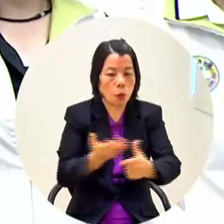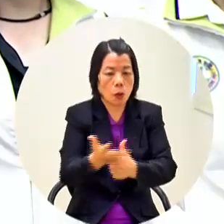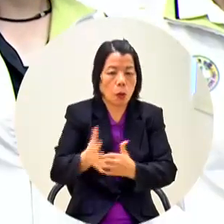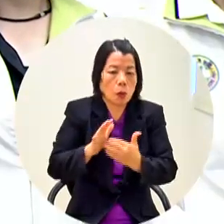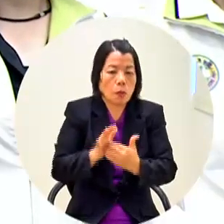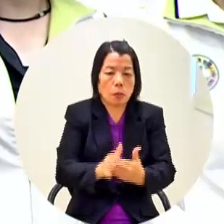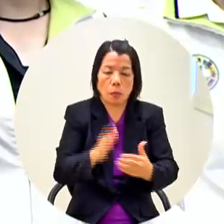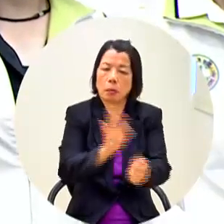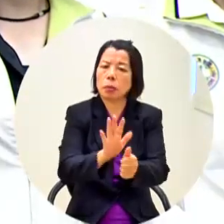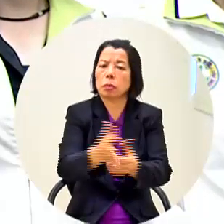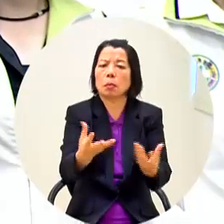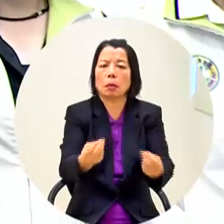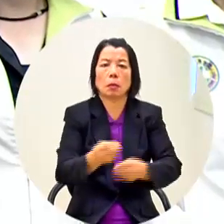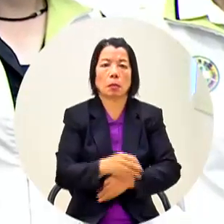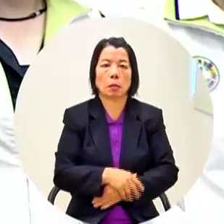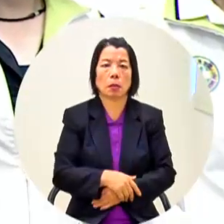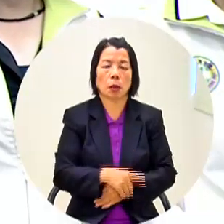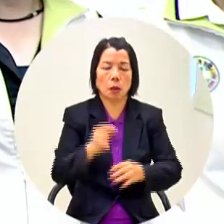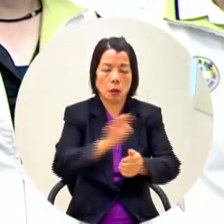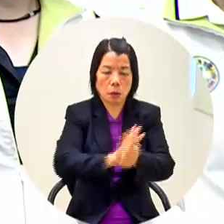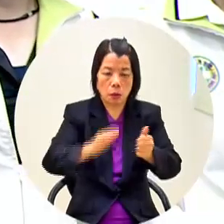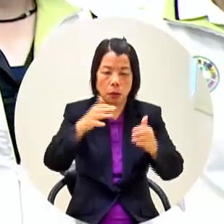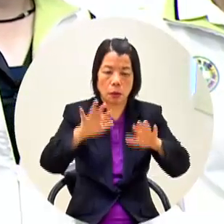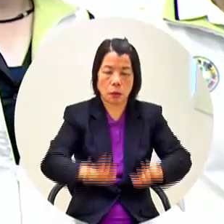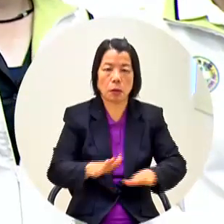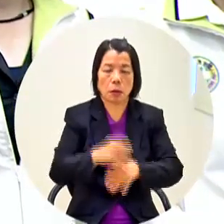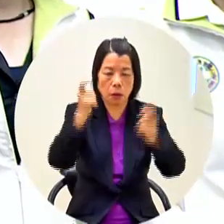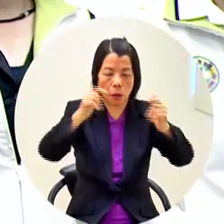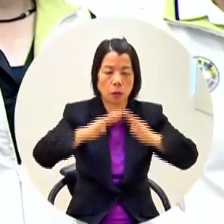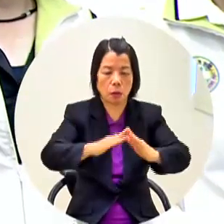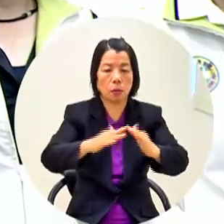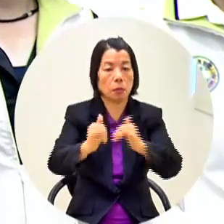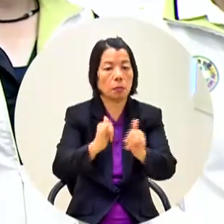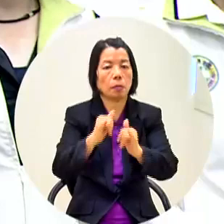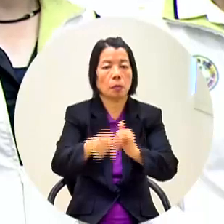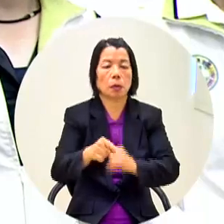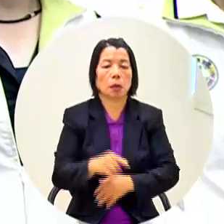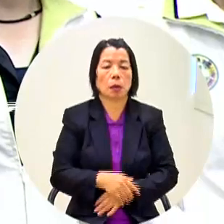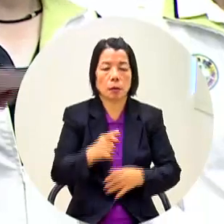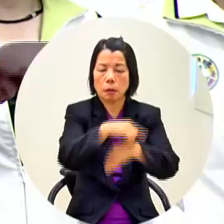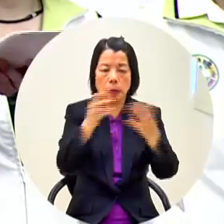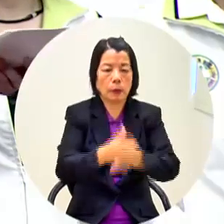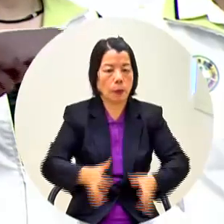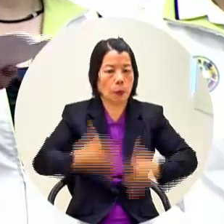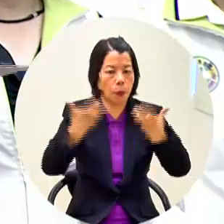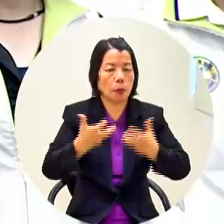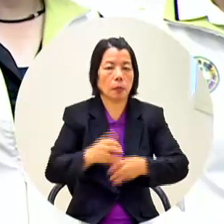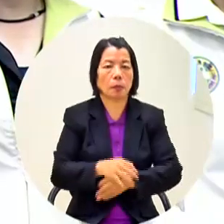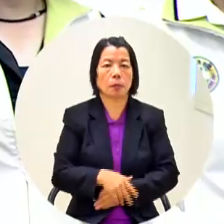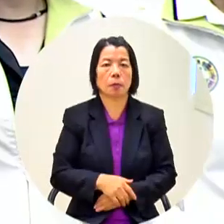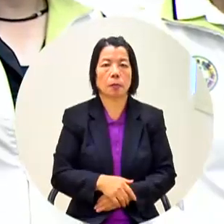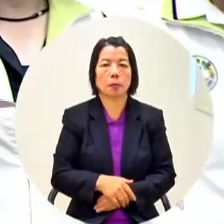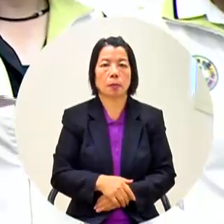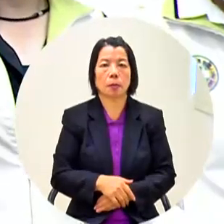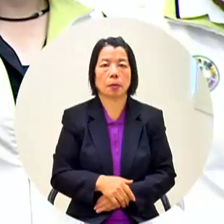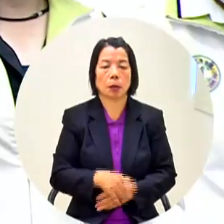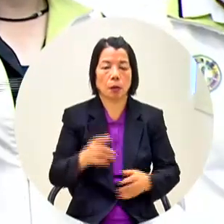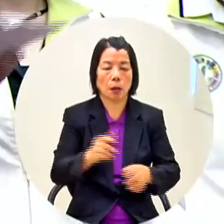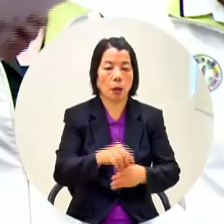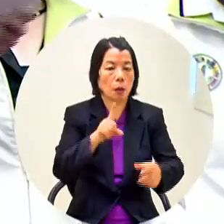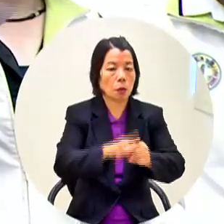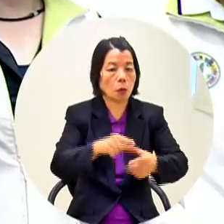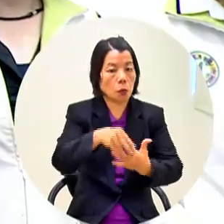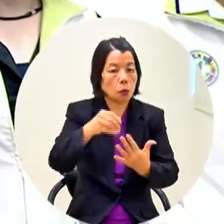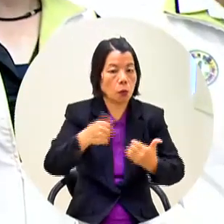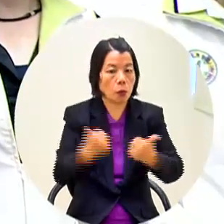为，造成现在高雄市民不断的反弹。我看中选会做一些要